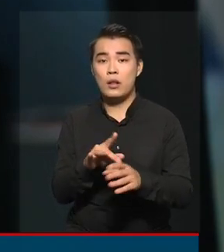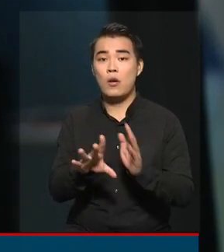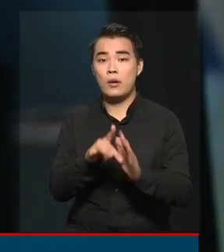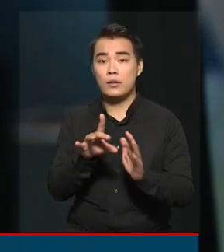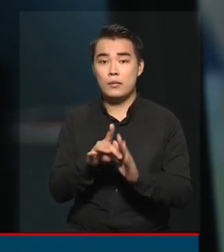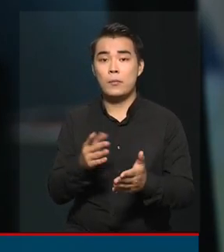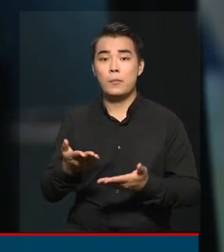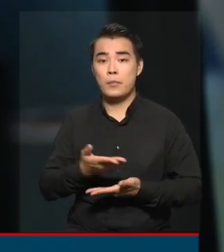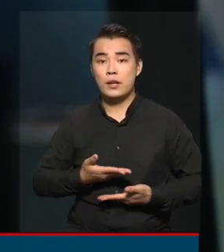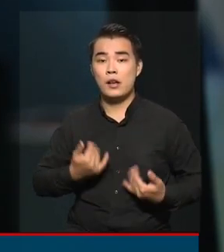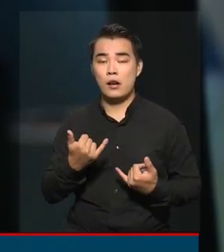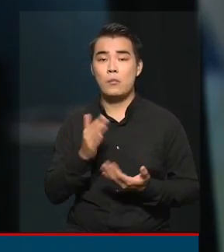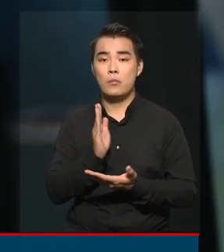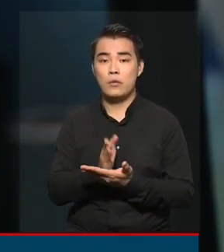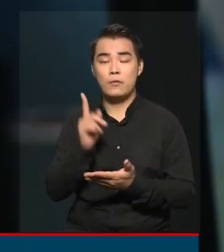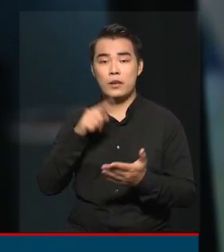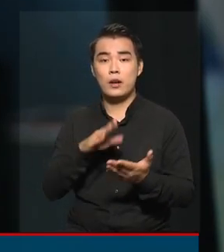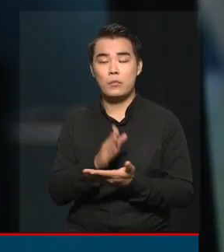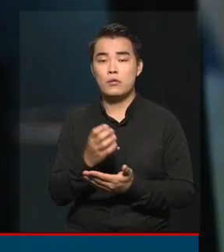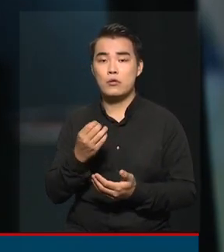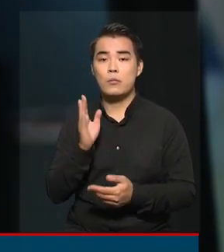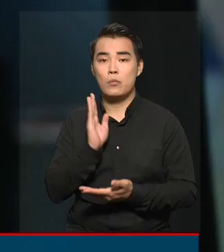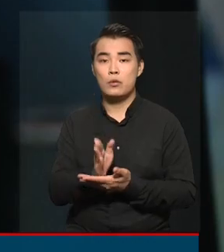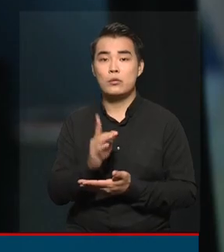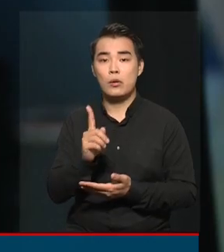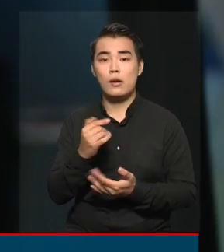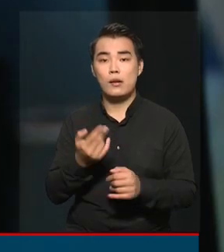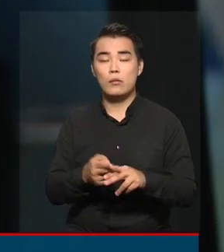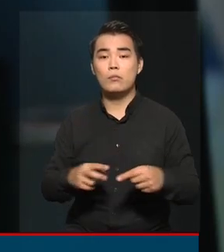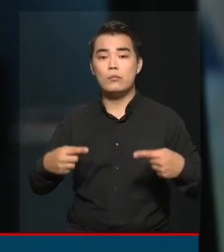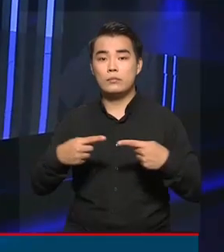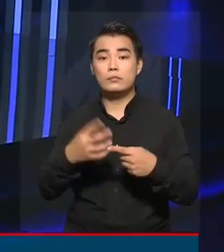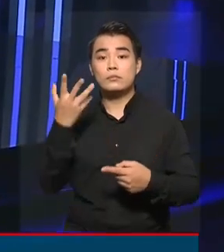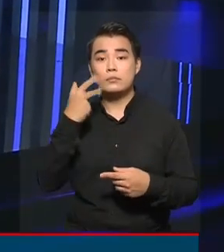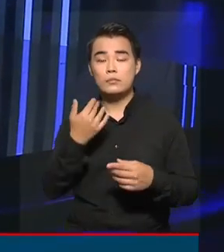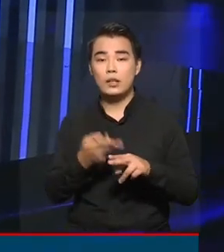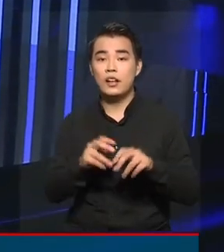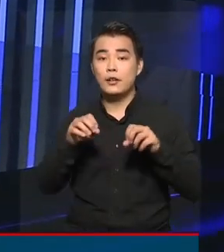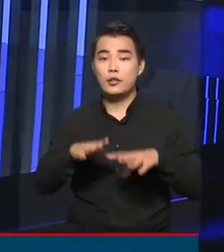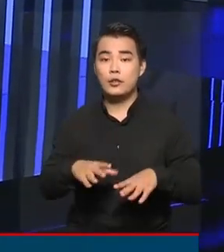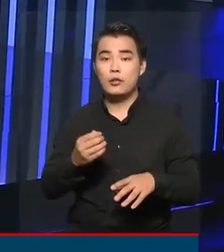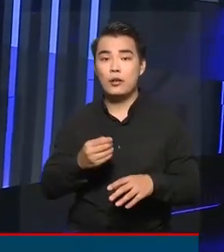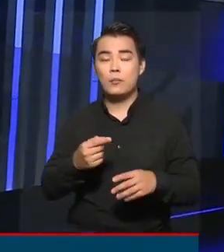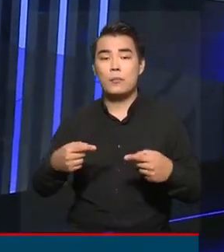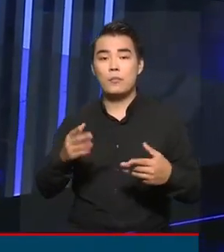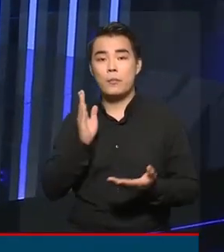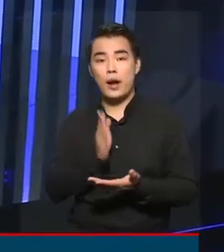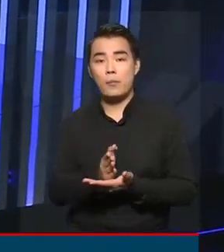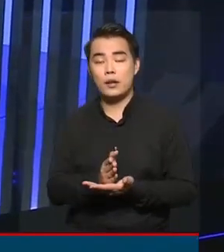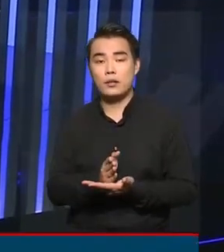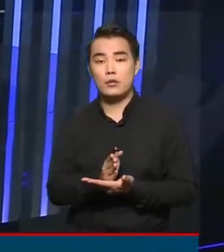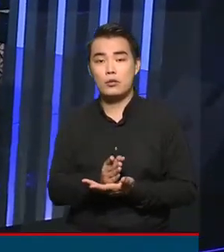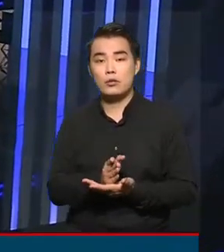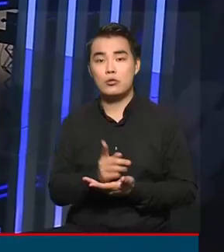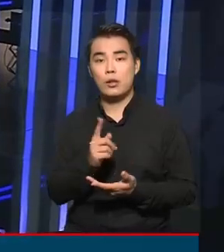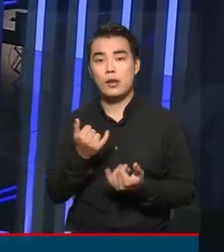біз келетінімізге мен сенімдімін. Ол болады болашақта. Бірақ енді нақты ол шешімді әрине тек қана